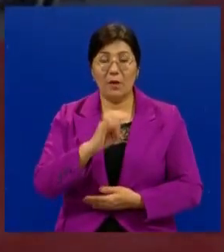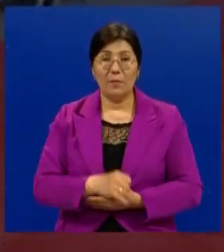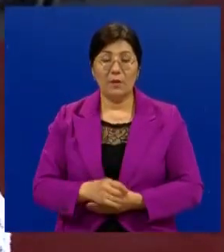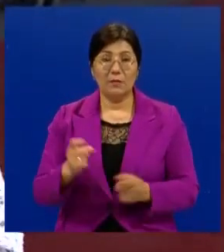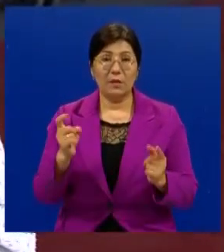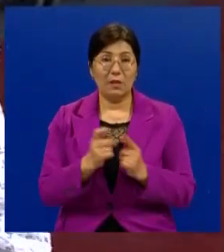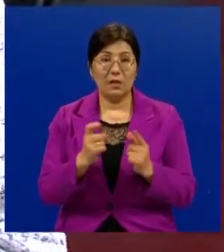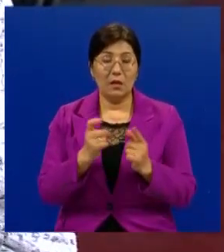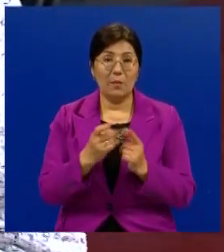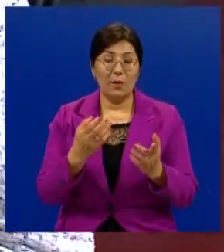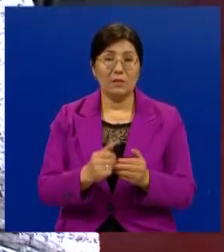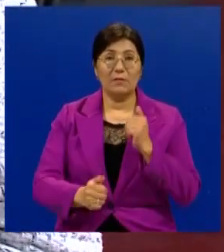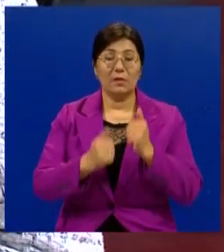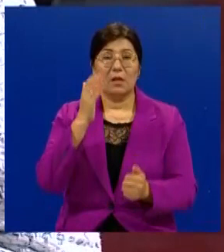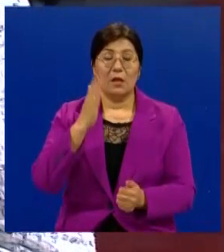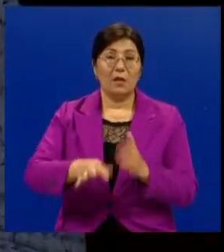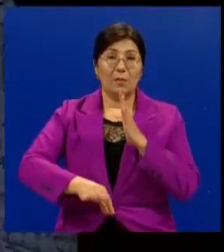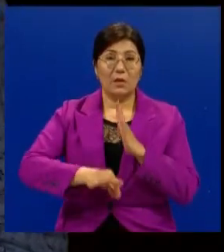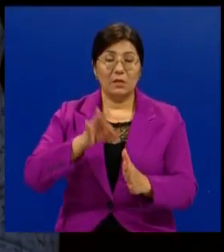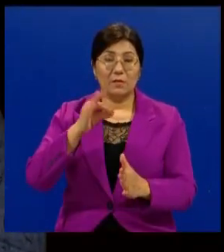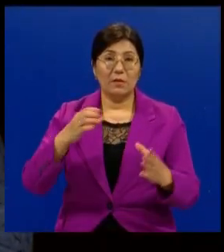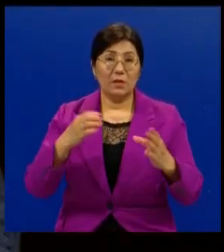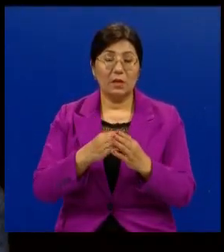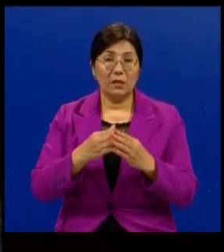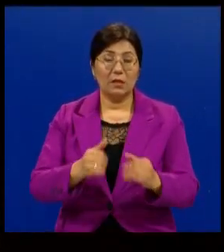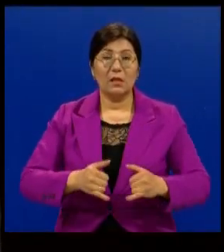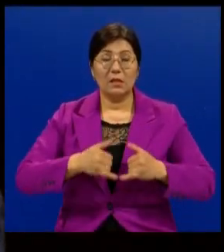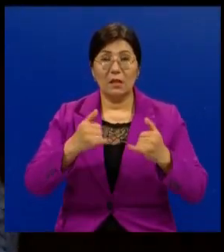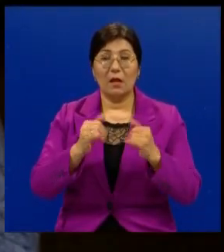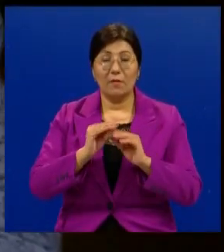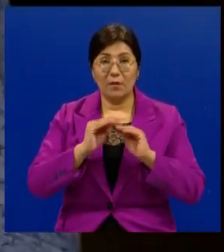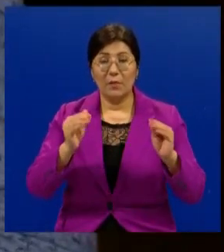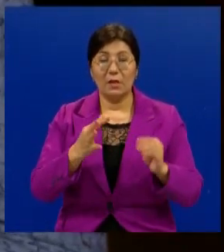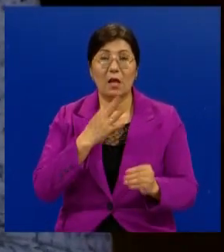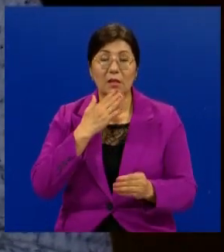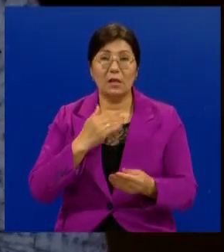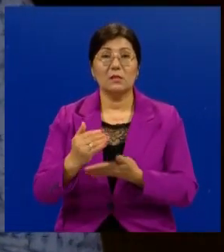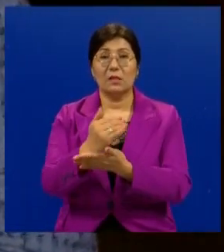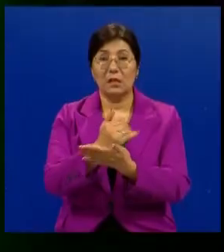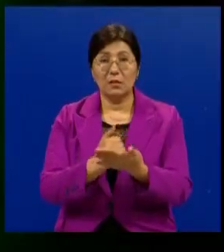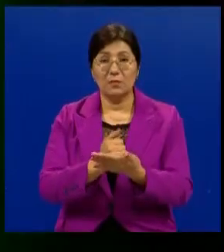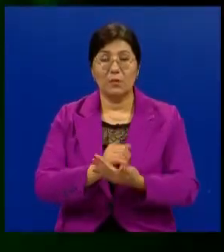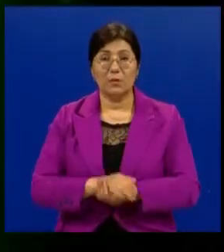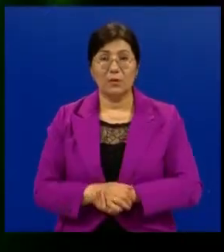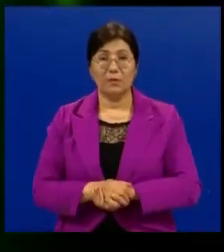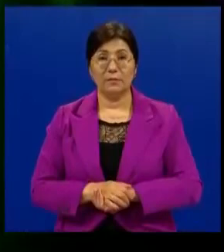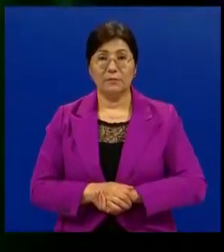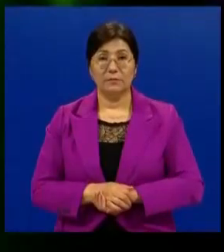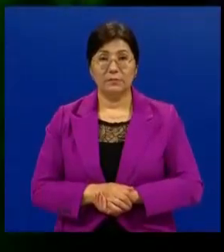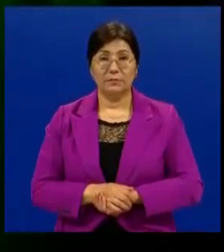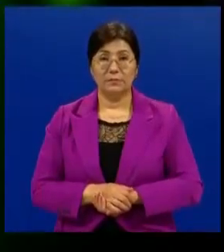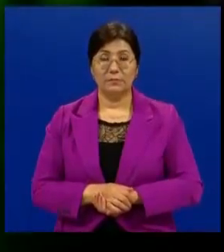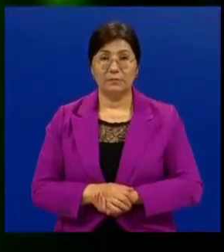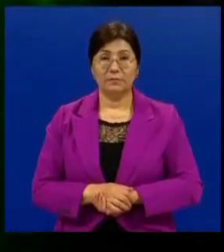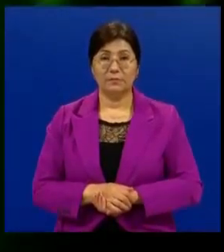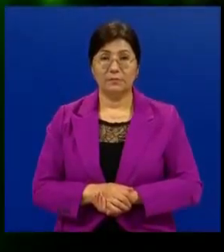слову, соревнования станут отборочным этапом для формирования национальной сборной. Анастасия Евсеева,